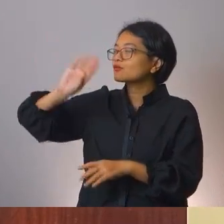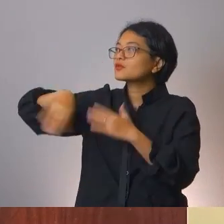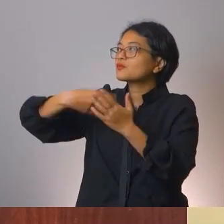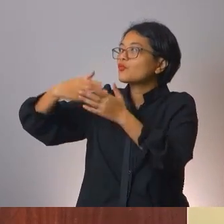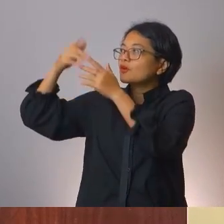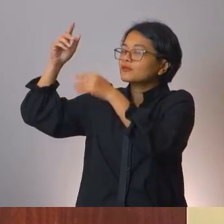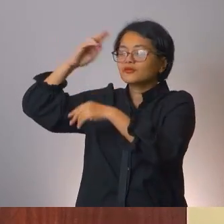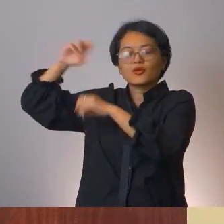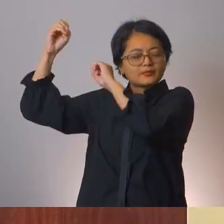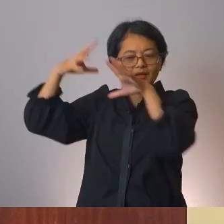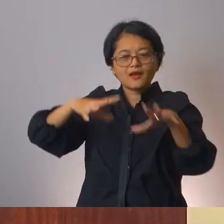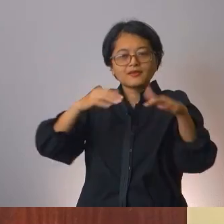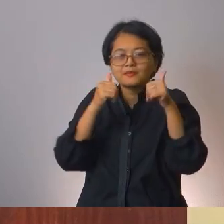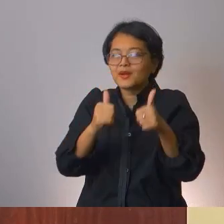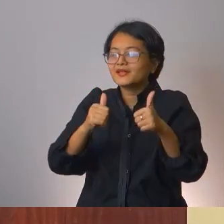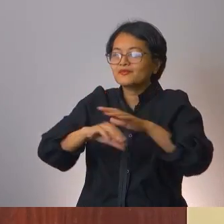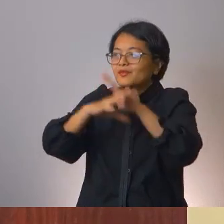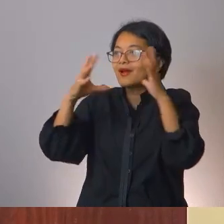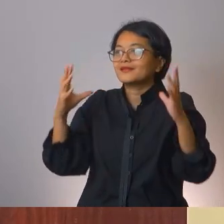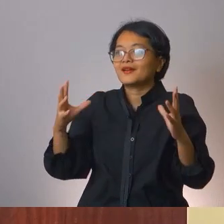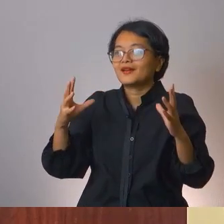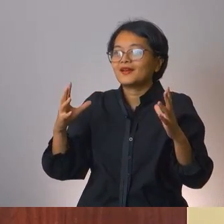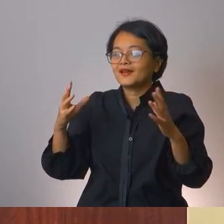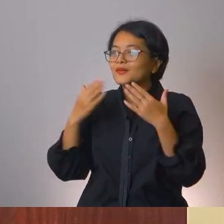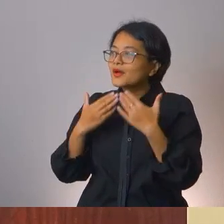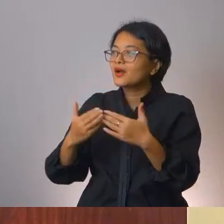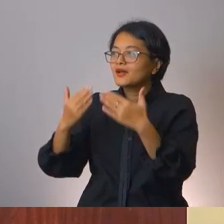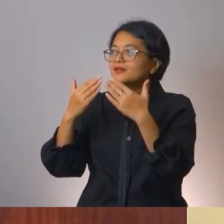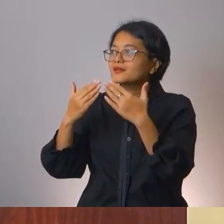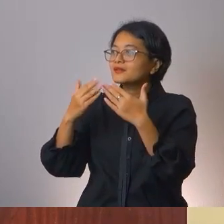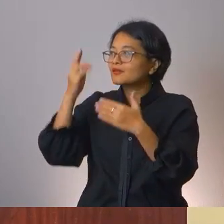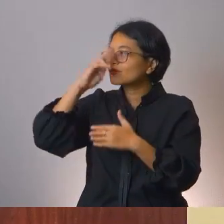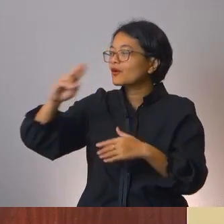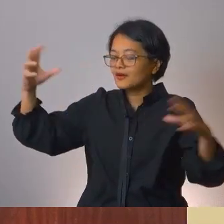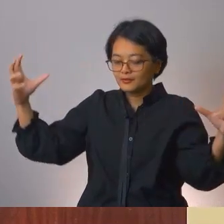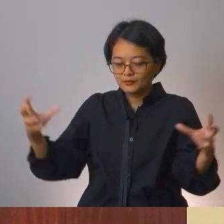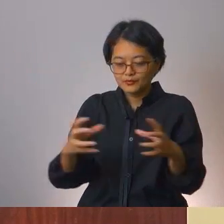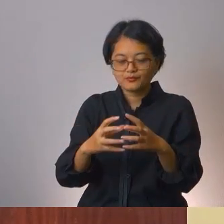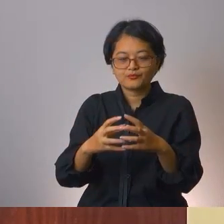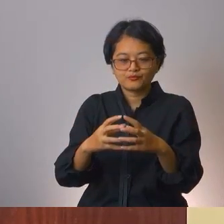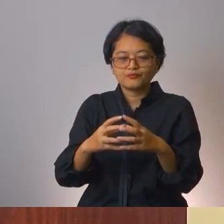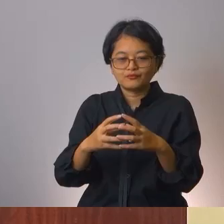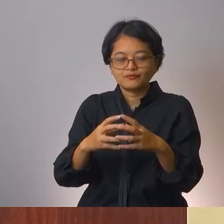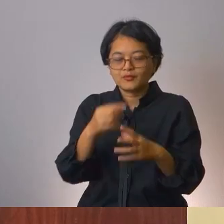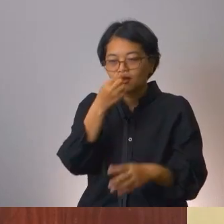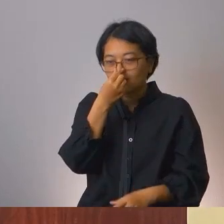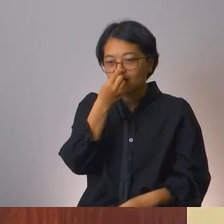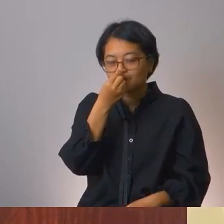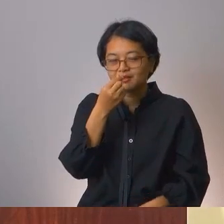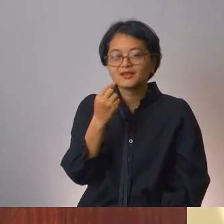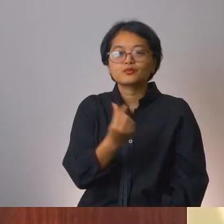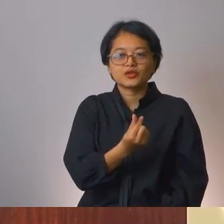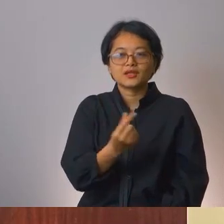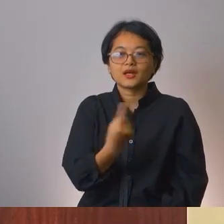terima pada hari ini, dan bersama-sama dalam persekutuan Kamis Putih ini, kami mau berdoa Bapa